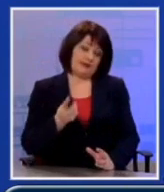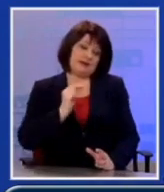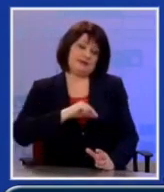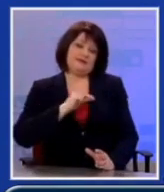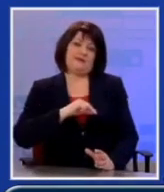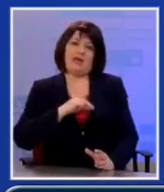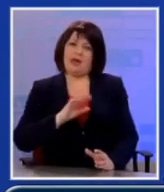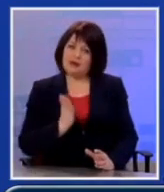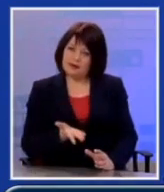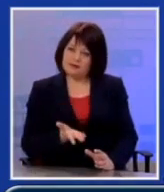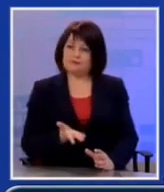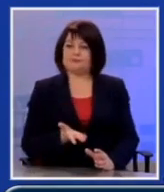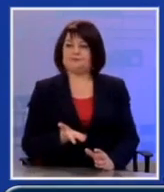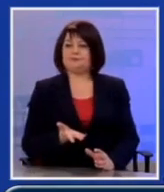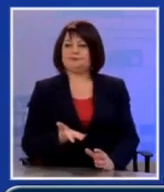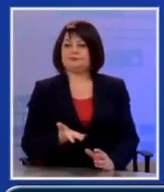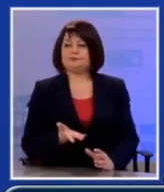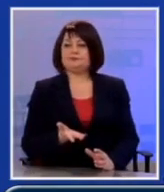συμφερότερων, πολύ πιο συμφερουσών